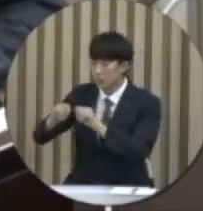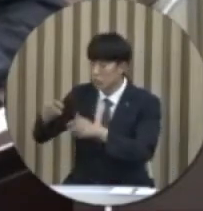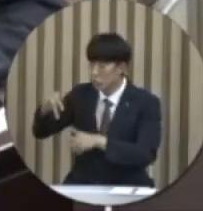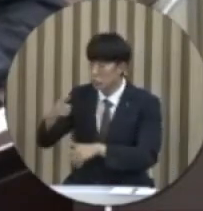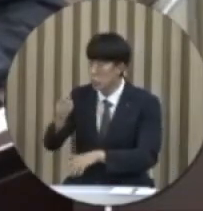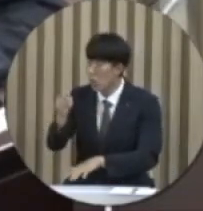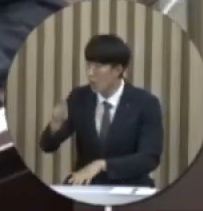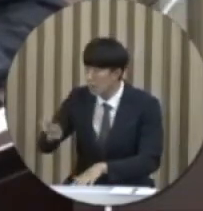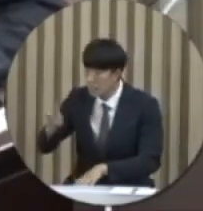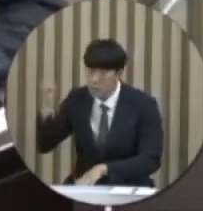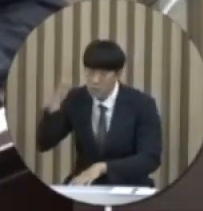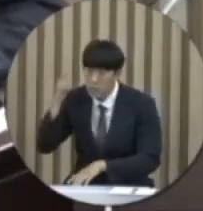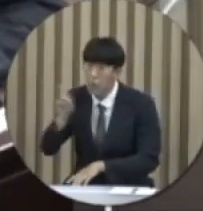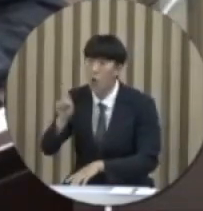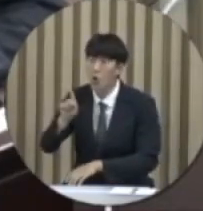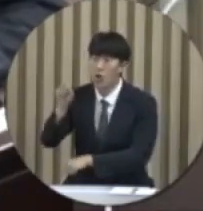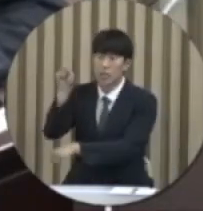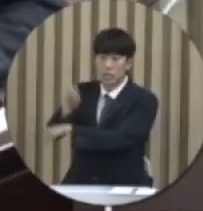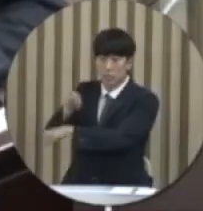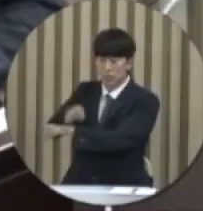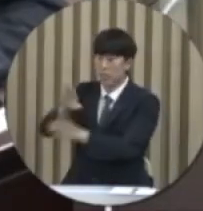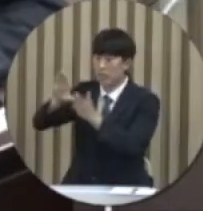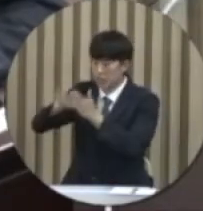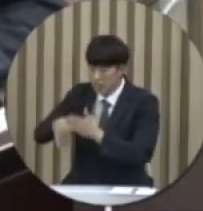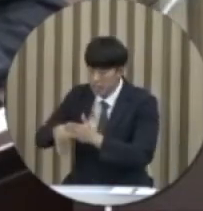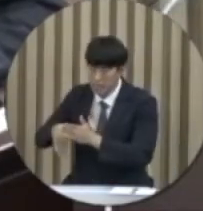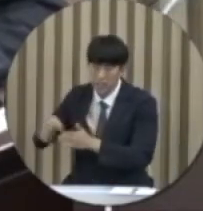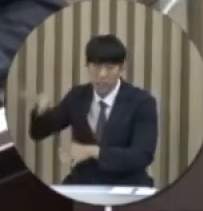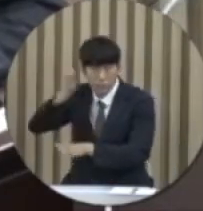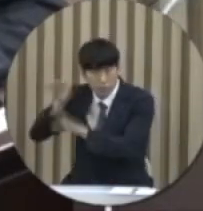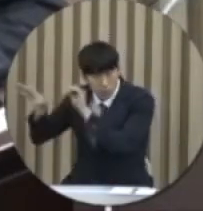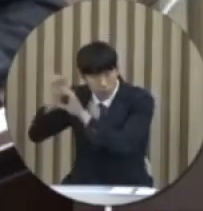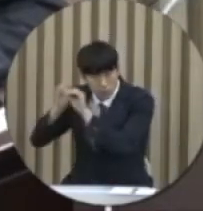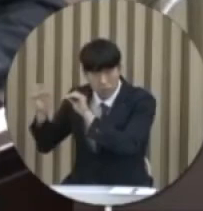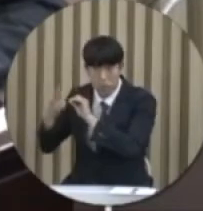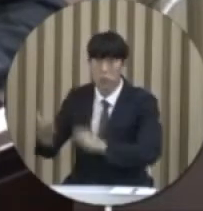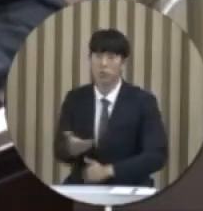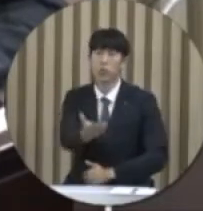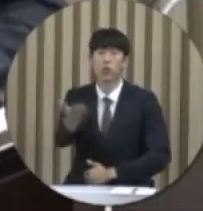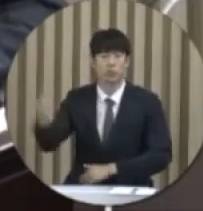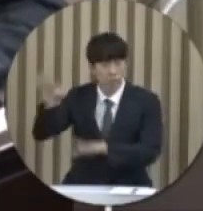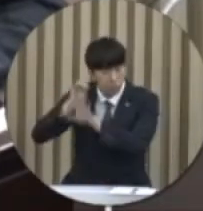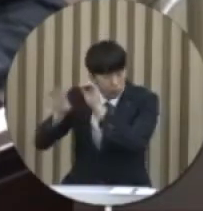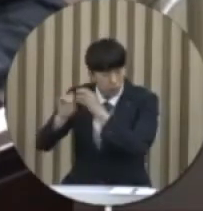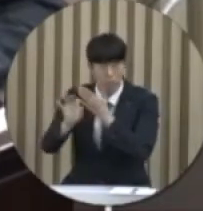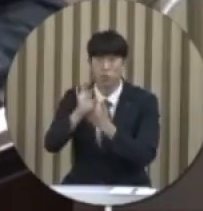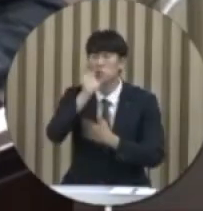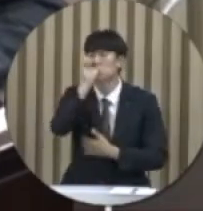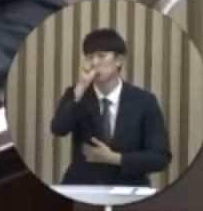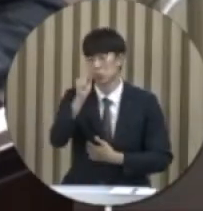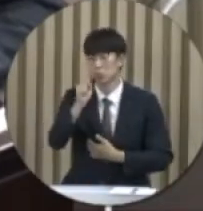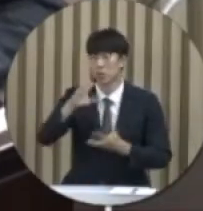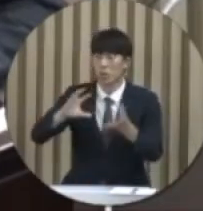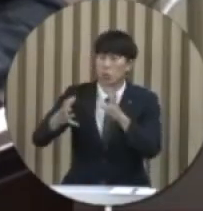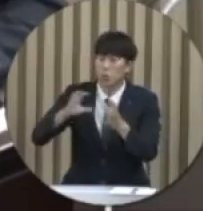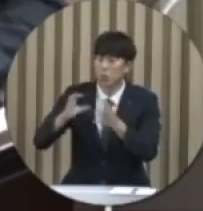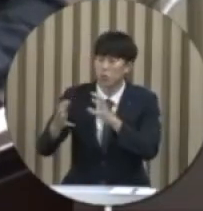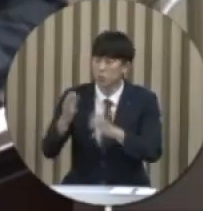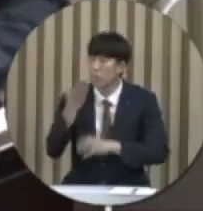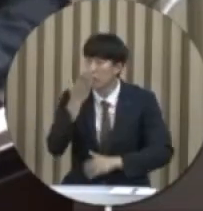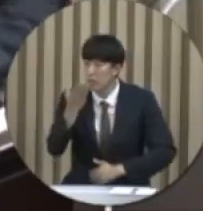의견은 행정에서 의견 수렴 과정을 거치거나 아니면 의원님들이 의견 수렴 과정을 거치면 충분히 논의될 수 있는